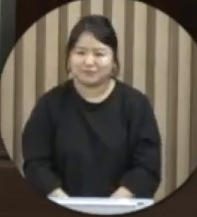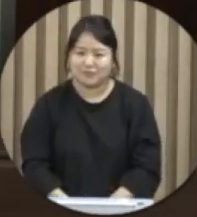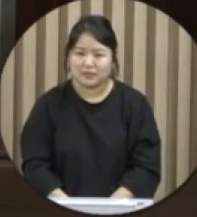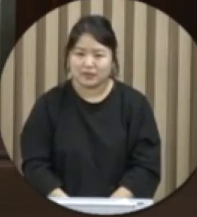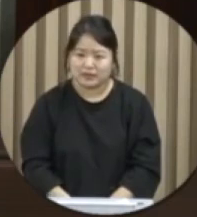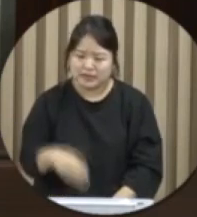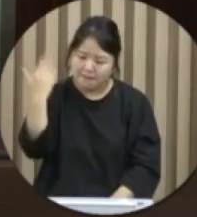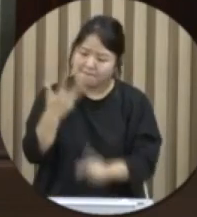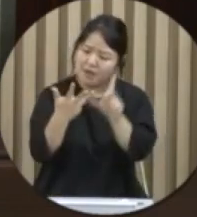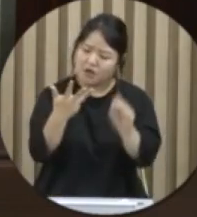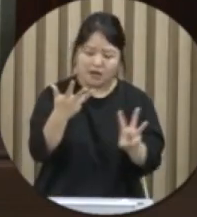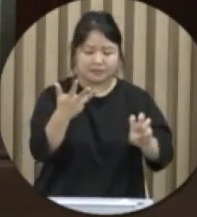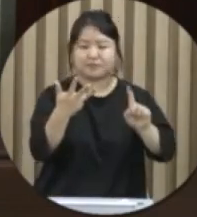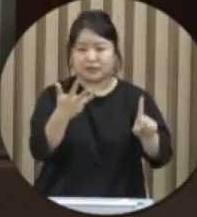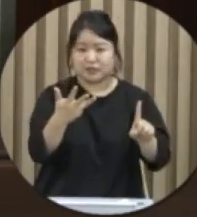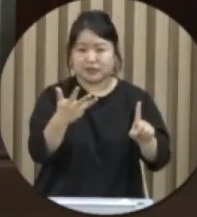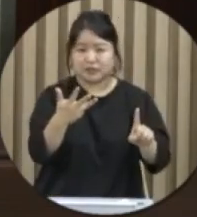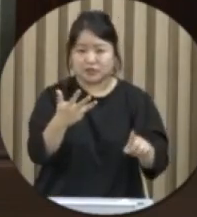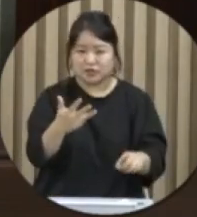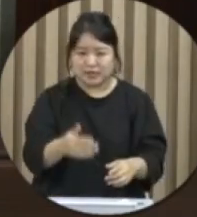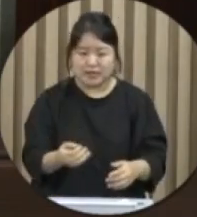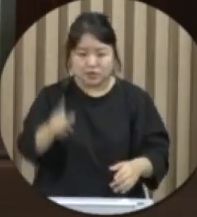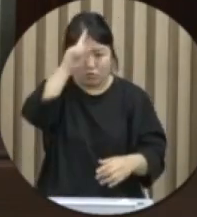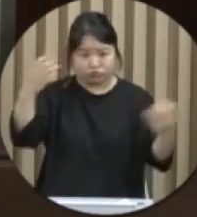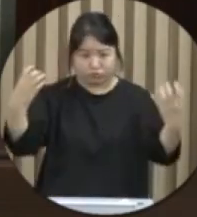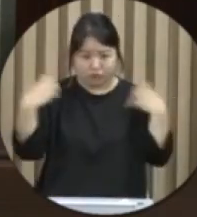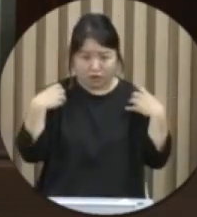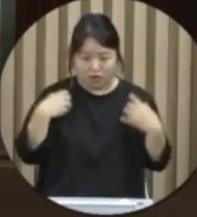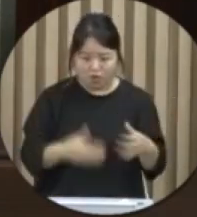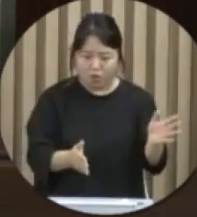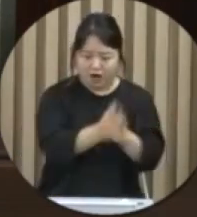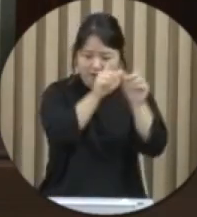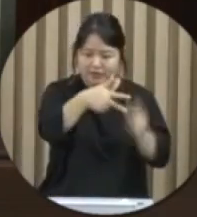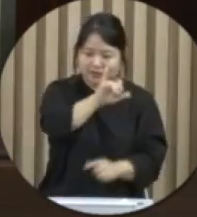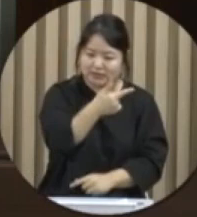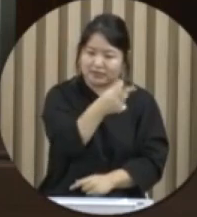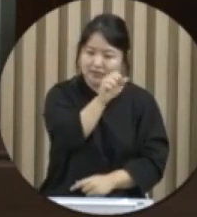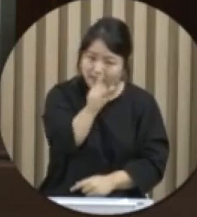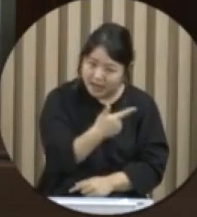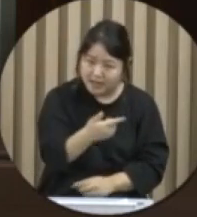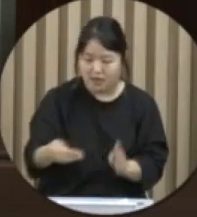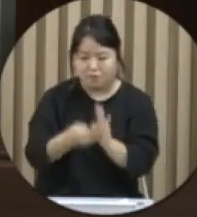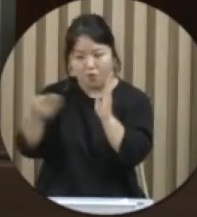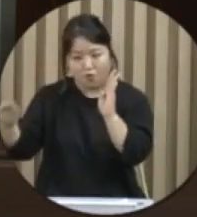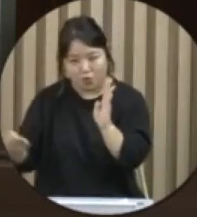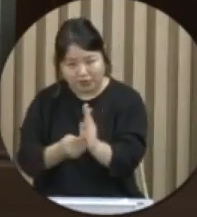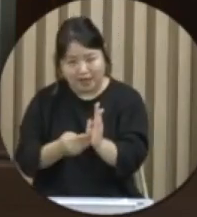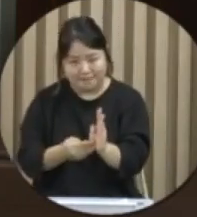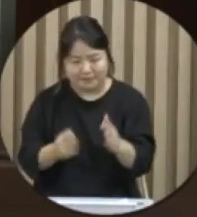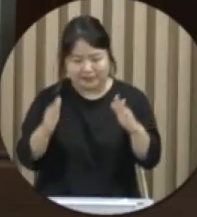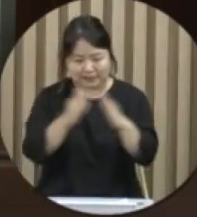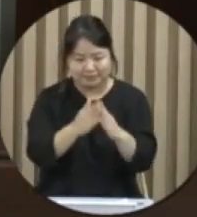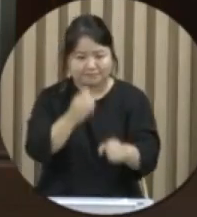지난 8월 30일 국토교통부에서 화상 진왕과 농담에 대규모 택지 공급 개발계획에